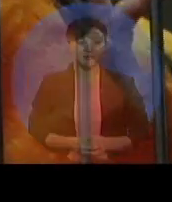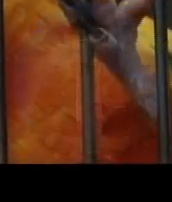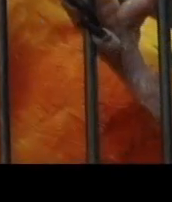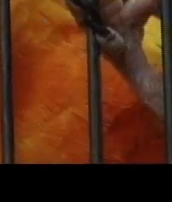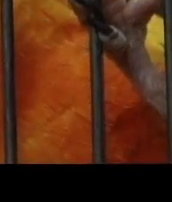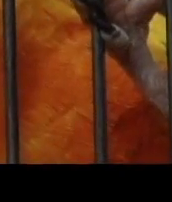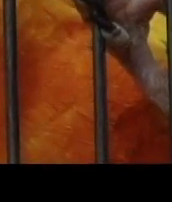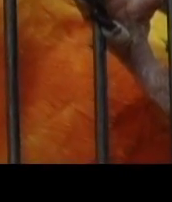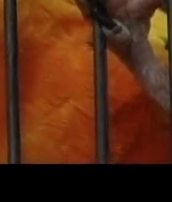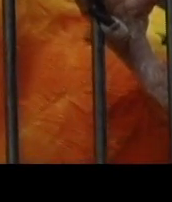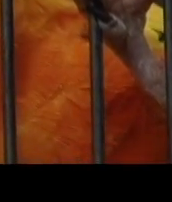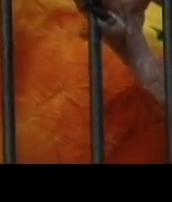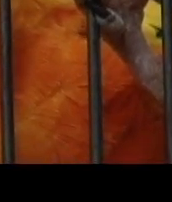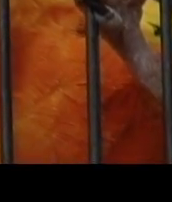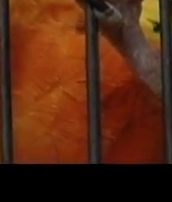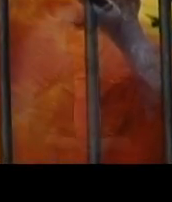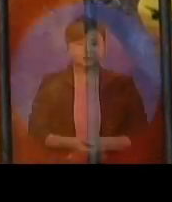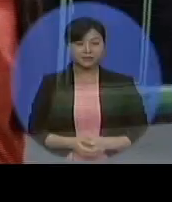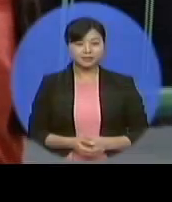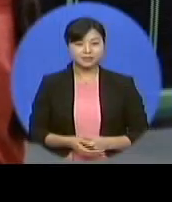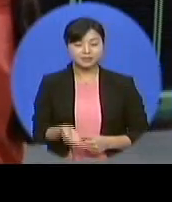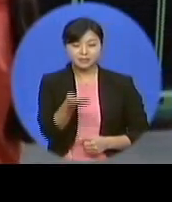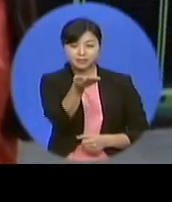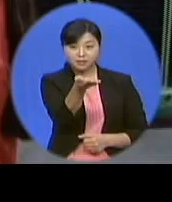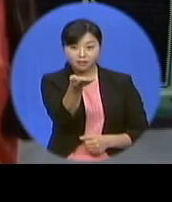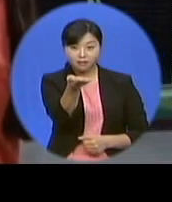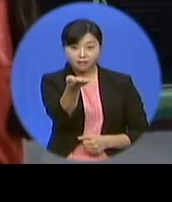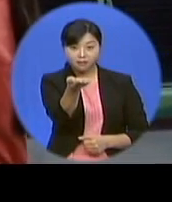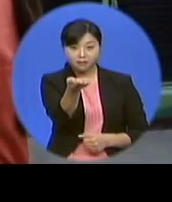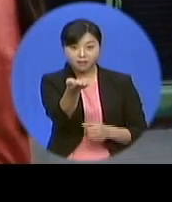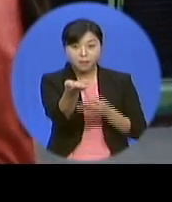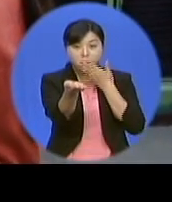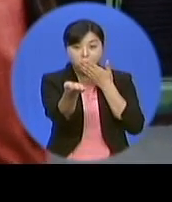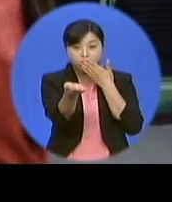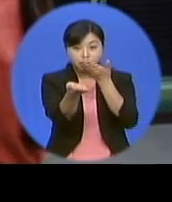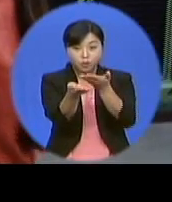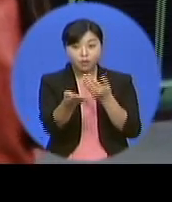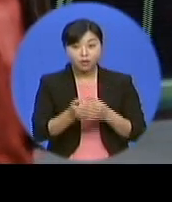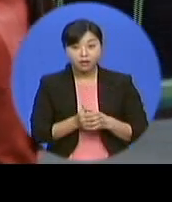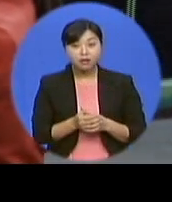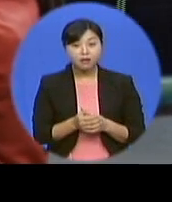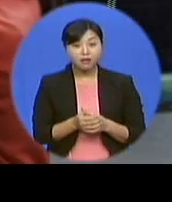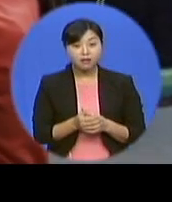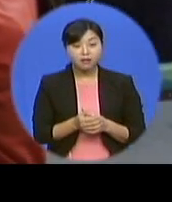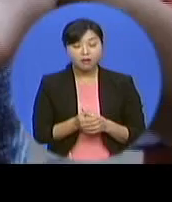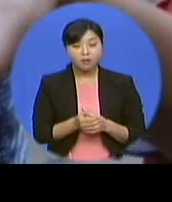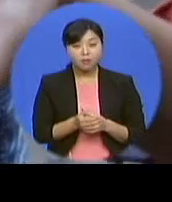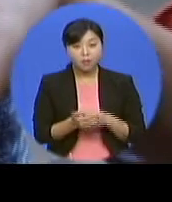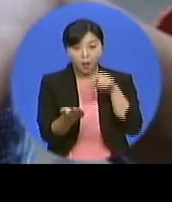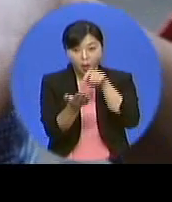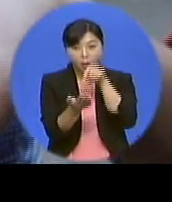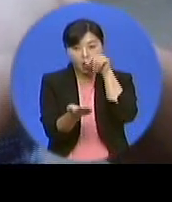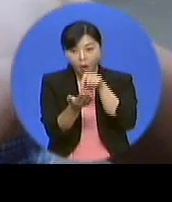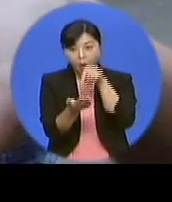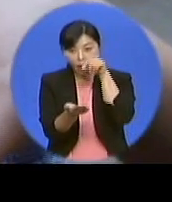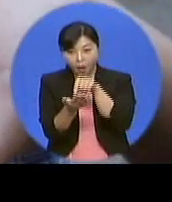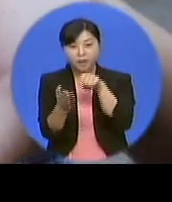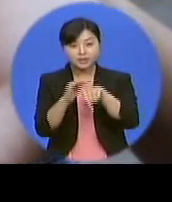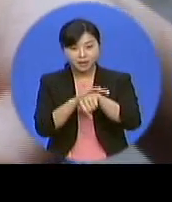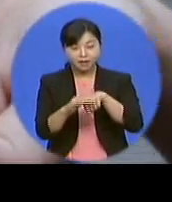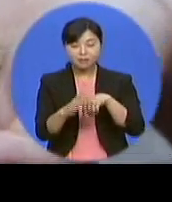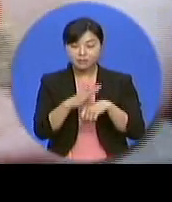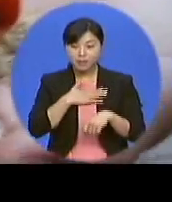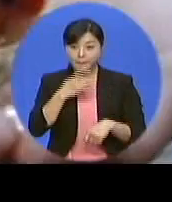직접 이렇게 모이를 주시는 거예요? 네. 잘 먹네요. 저도 한번